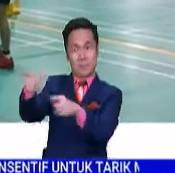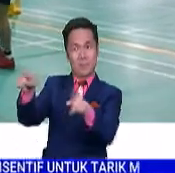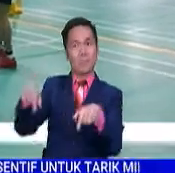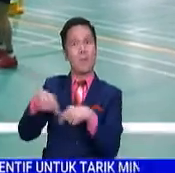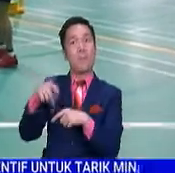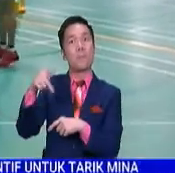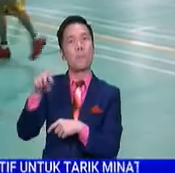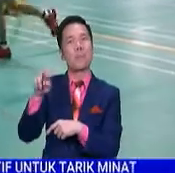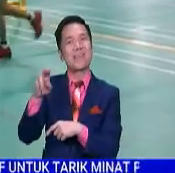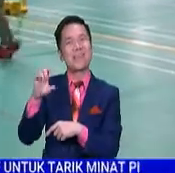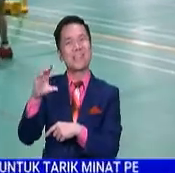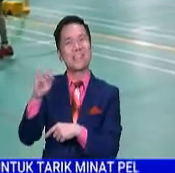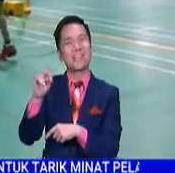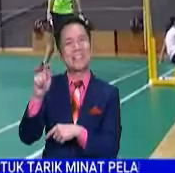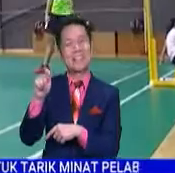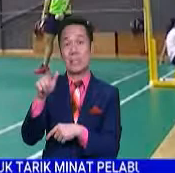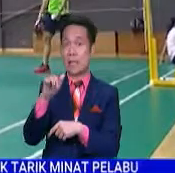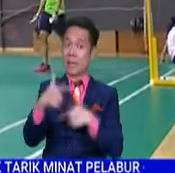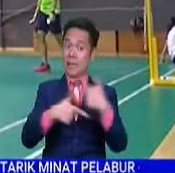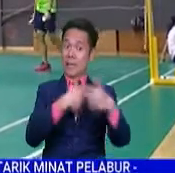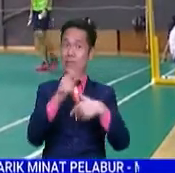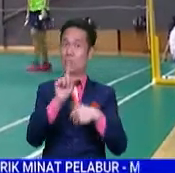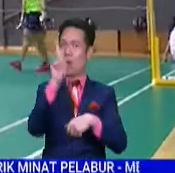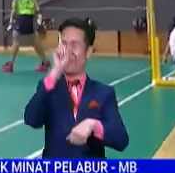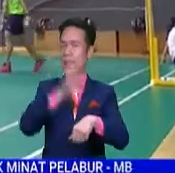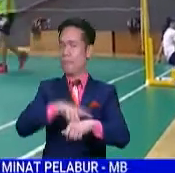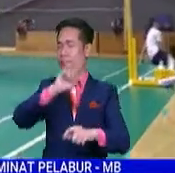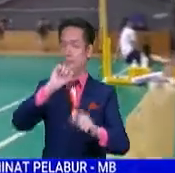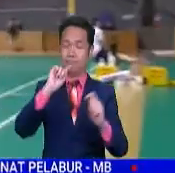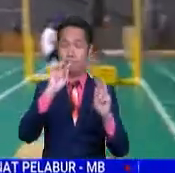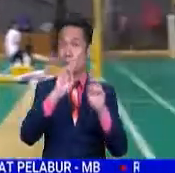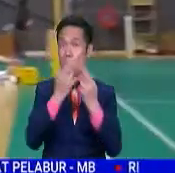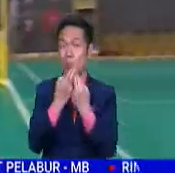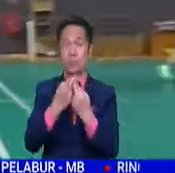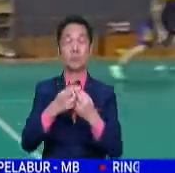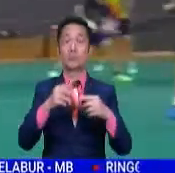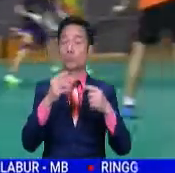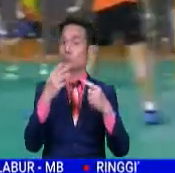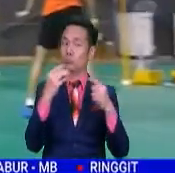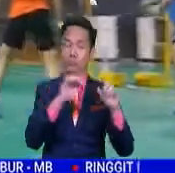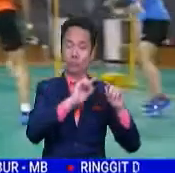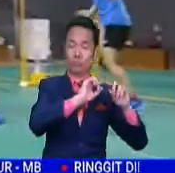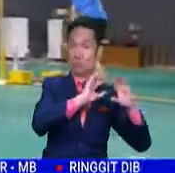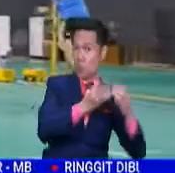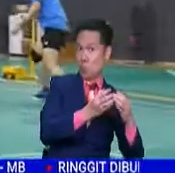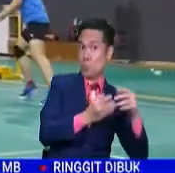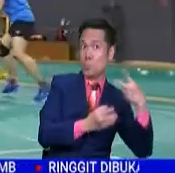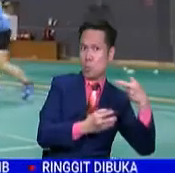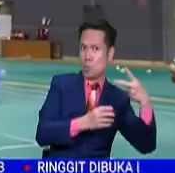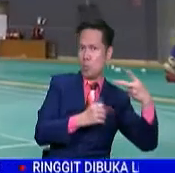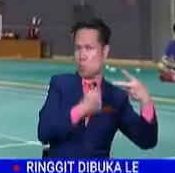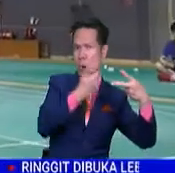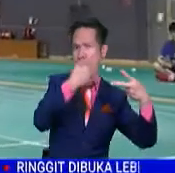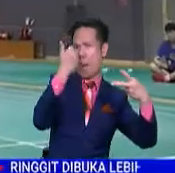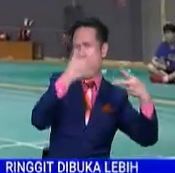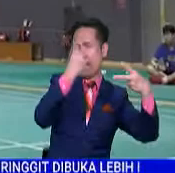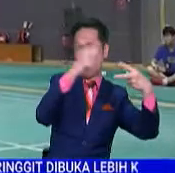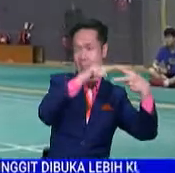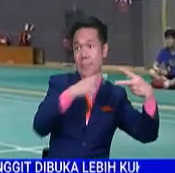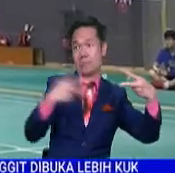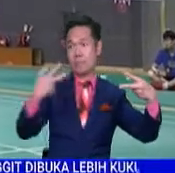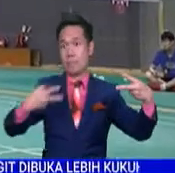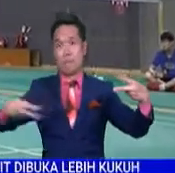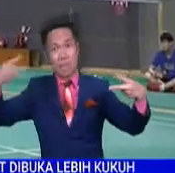campuran ini akan dijalankan dalam Foreman ligase pusingan dengan dua pasukan teratas setiap Hai akan beraksi di peringkat separuh